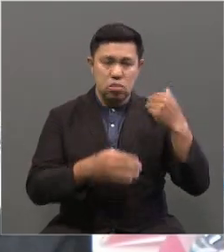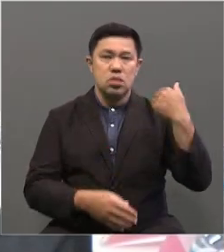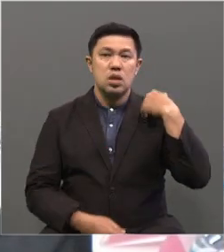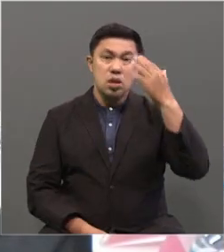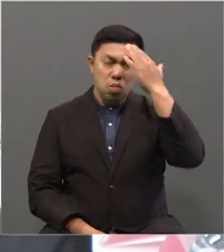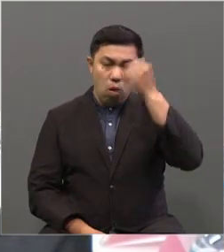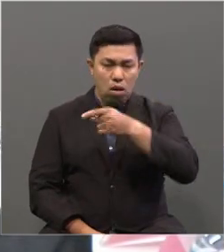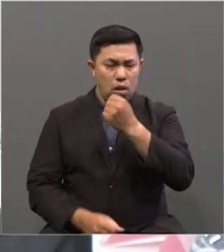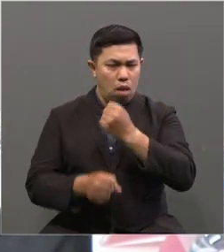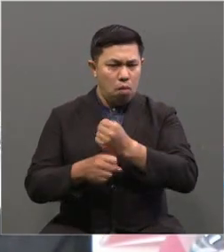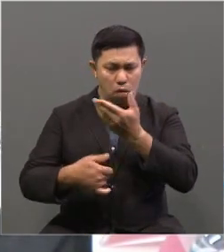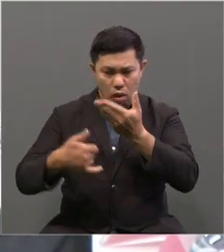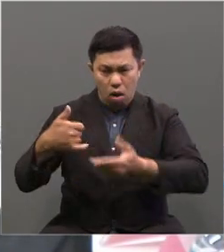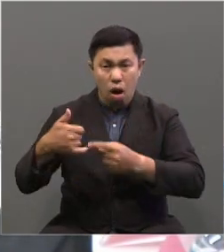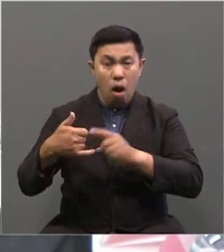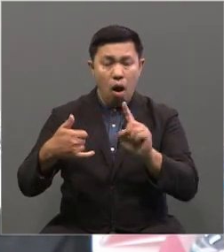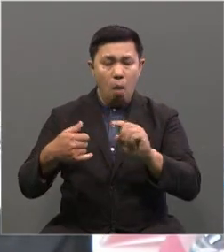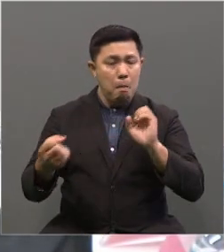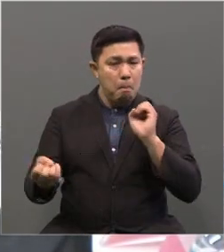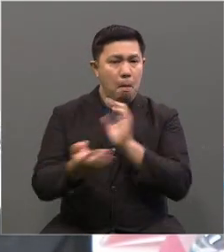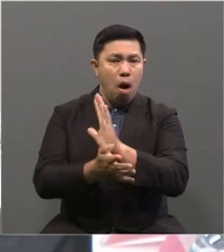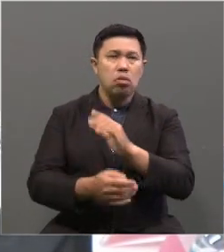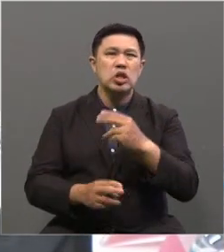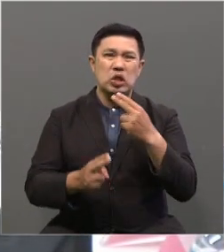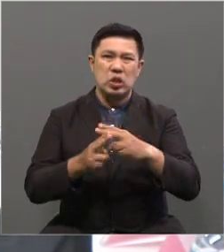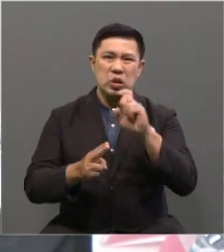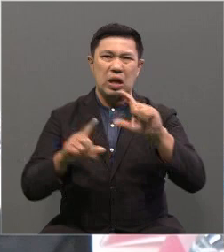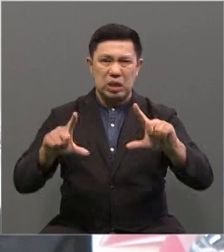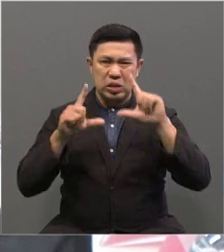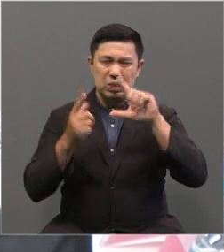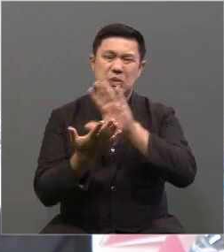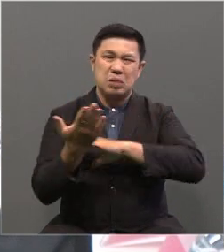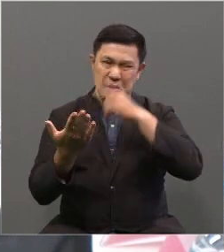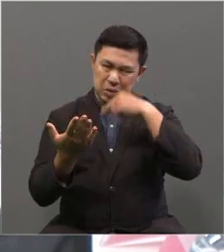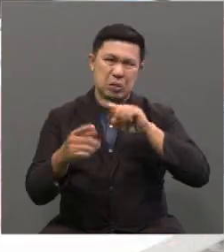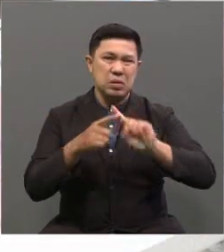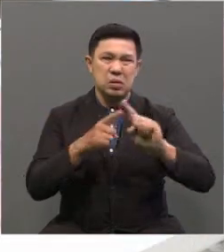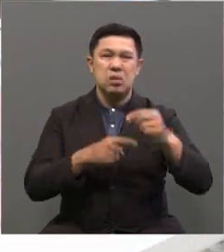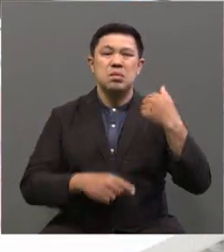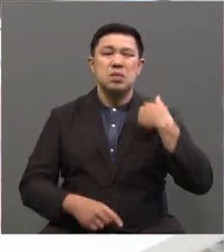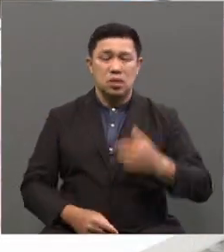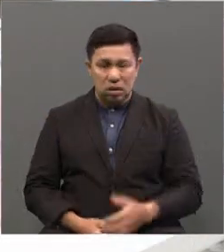ยเนื่องจากการกระทำดังกล่าวนี้แน่นอนนะคะว่ามันกระทบต่อภาพลักษณ์การท่องเที่ยวเป็นอย่างมากค่ะ